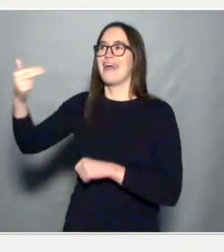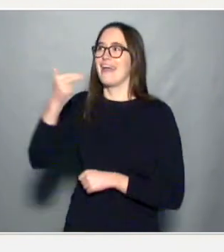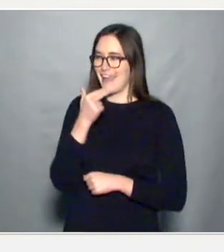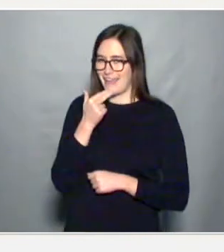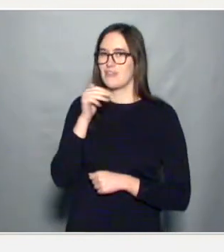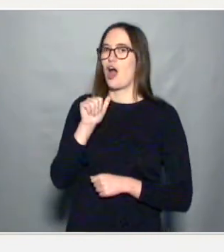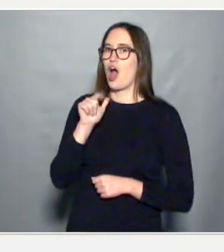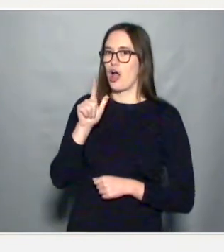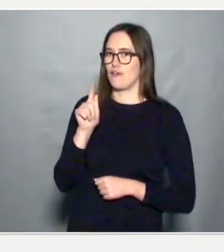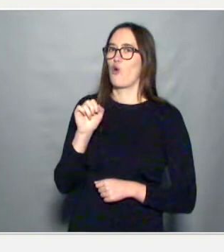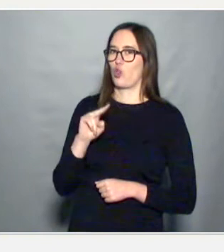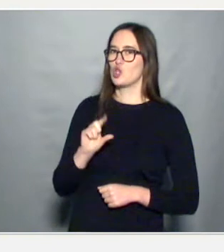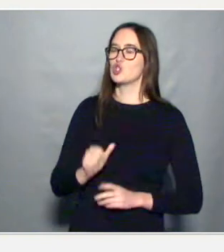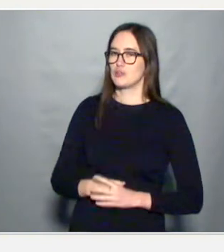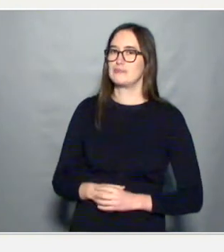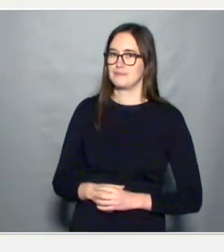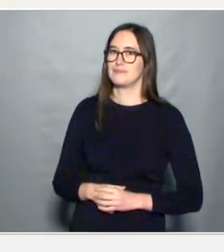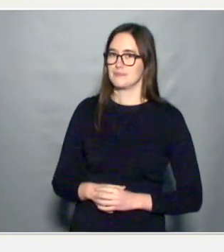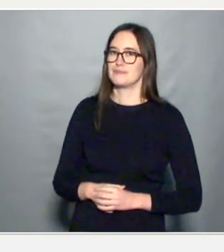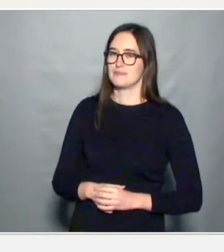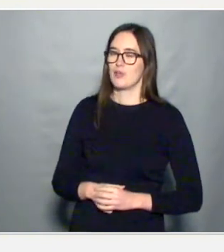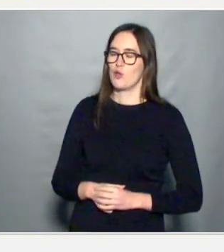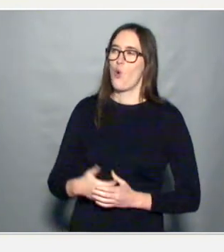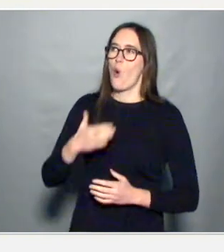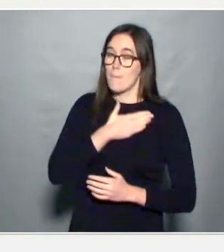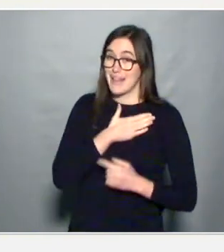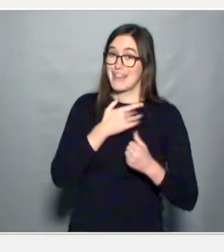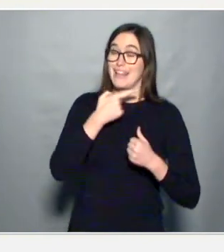hette Alfons. Och min